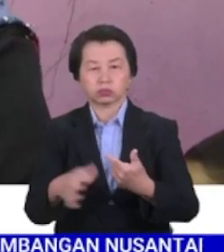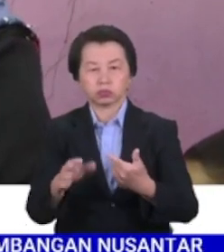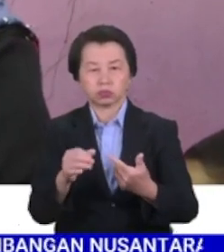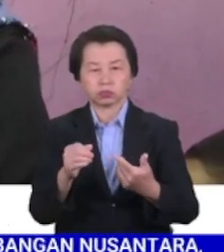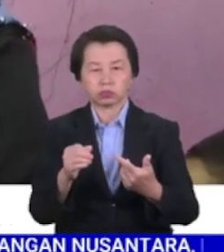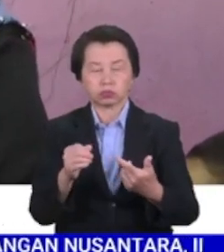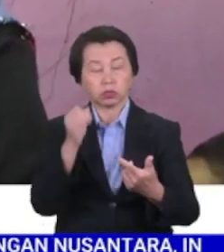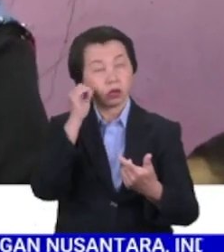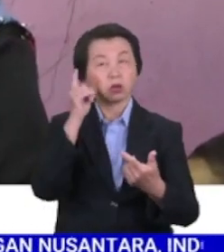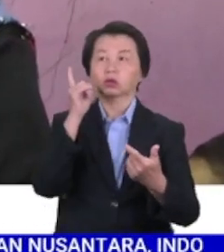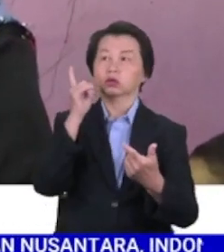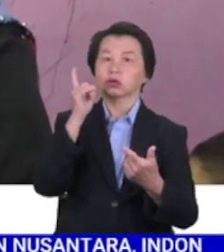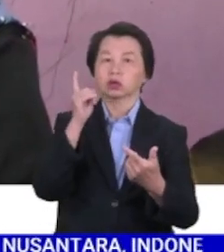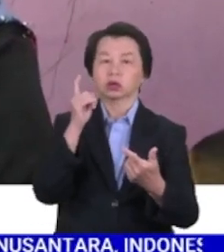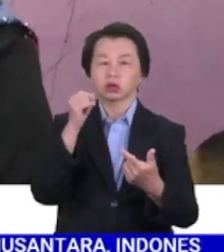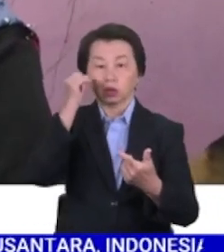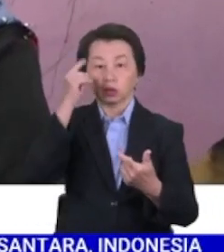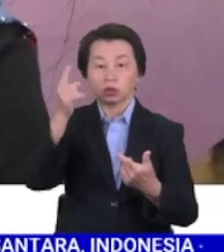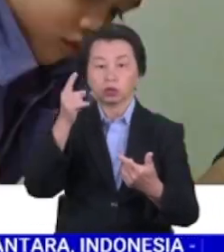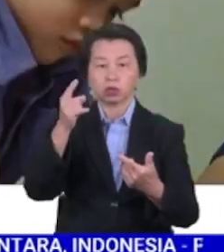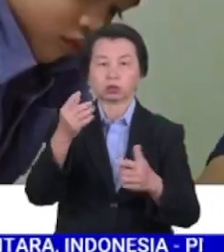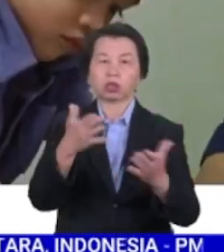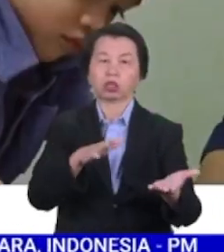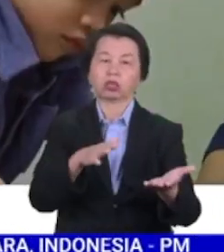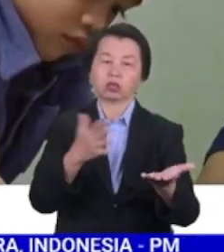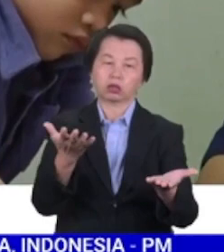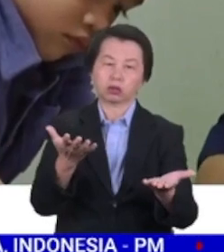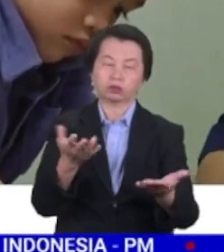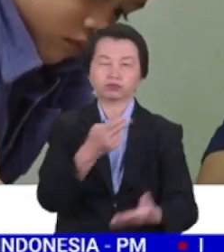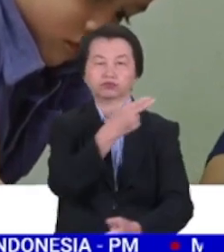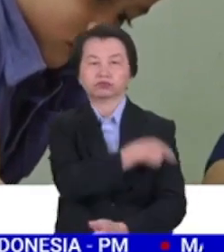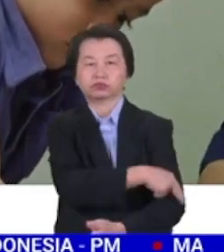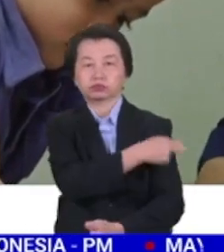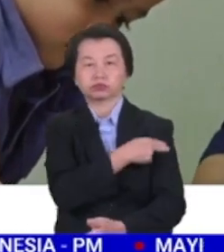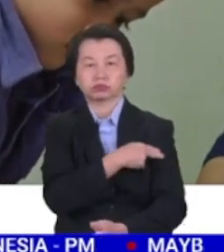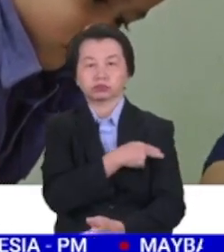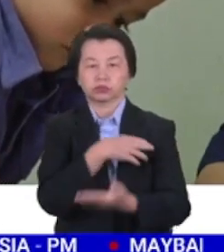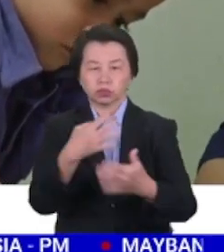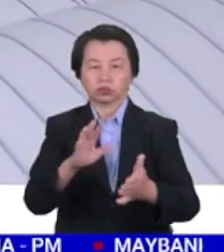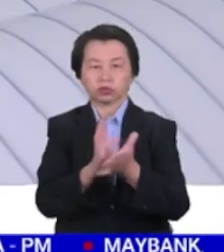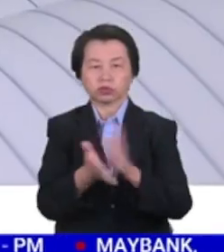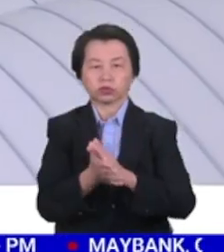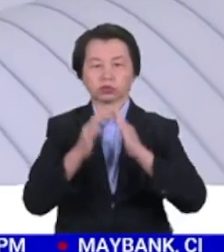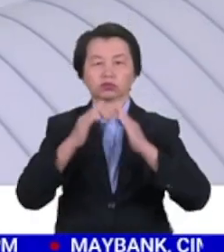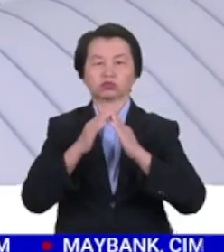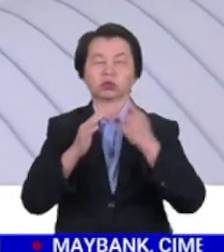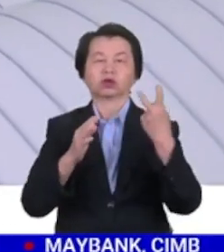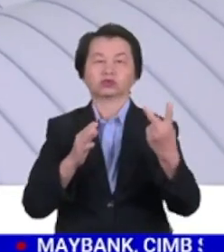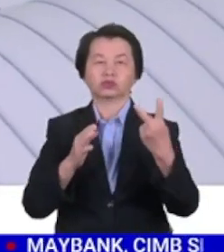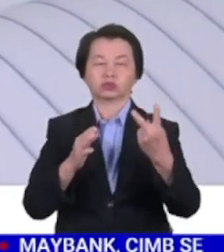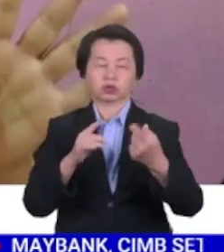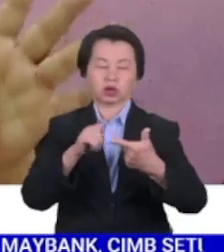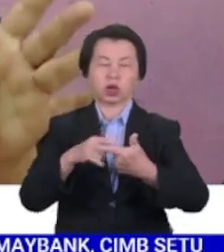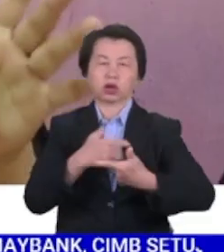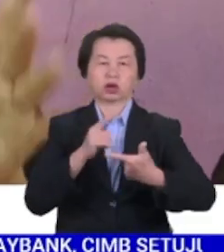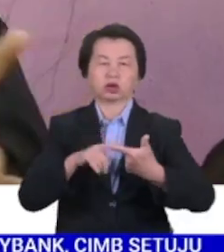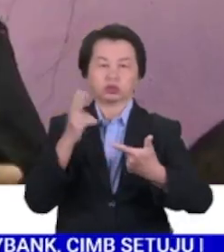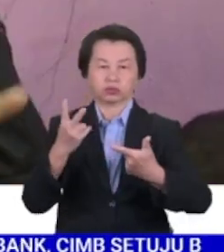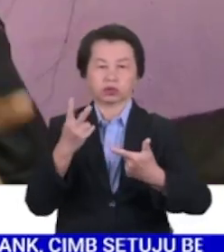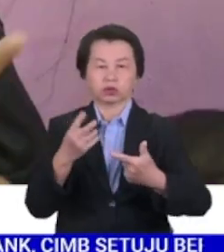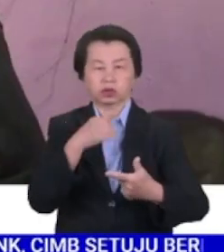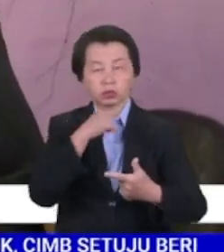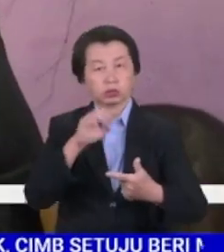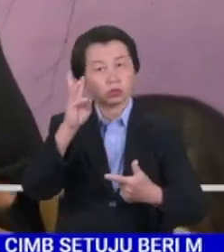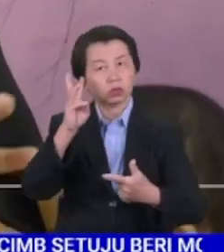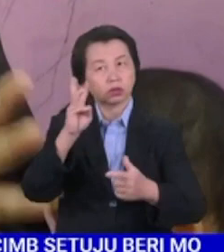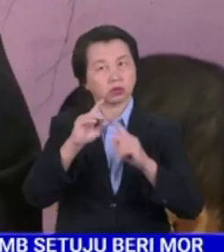tersedak. Tersedak tak bernyawa dah. Hospital sudah menjadi rumah kedua Aisyah. Sampai 6 tahun